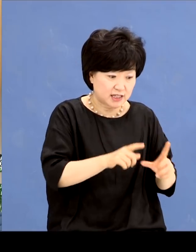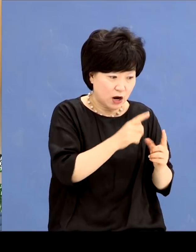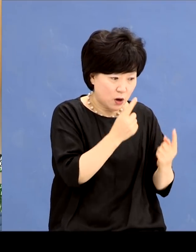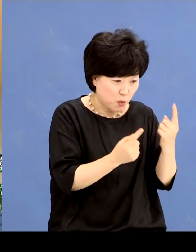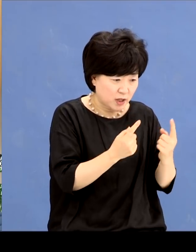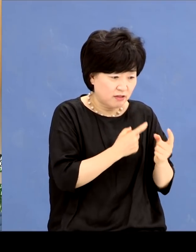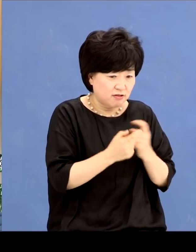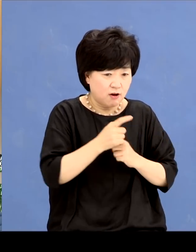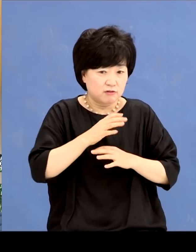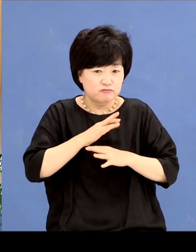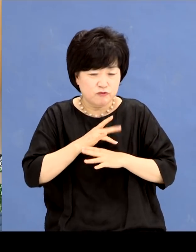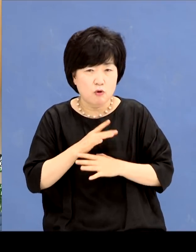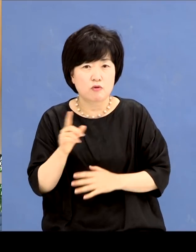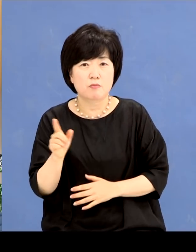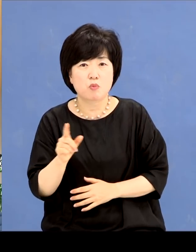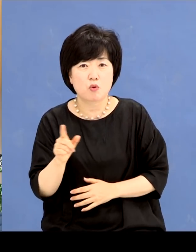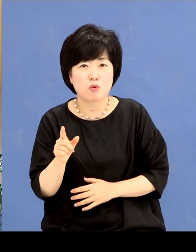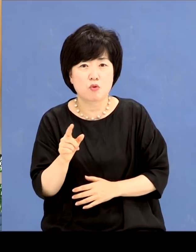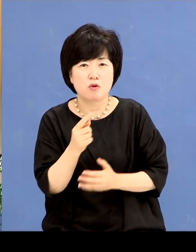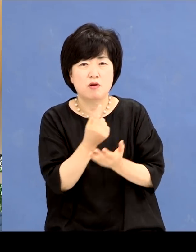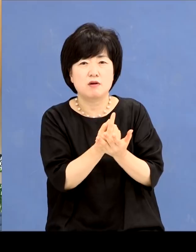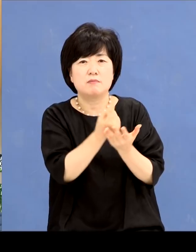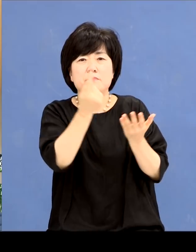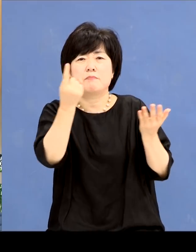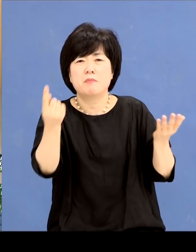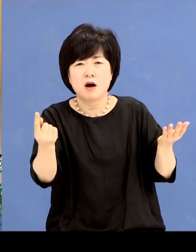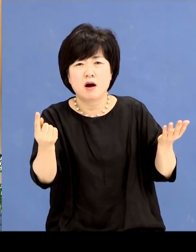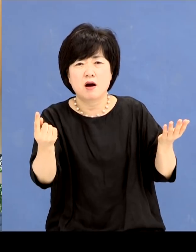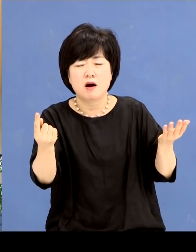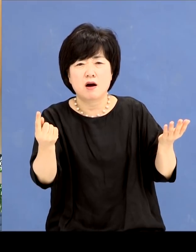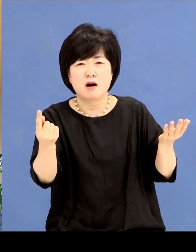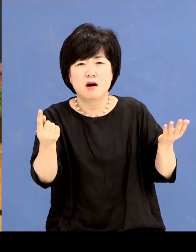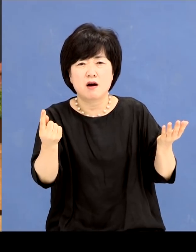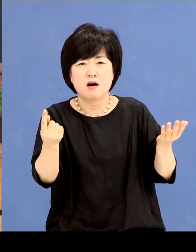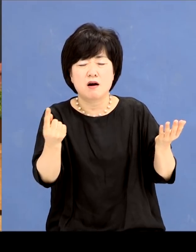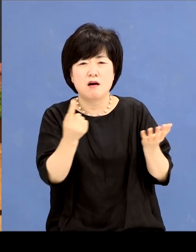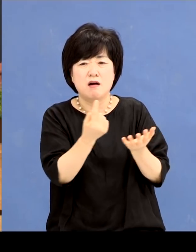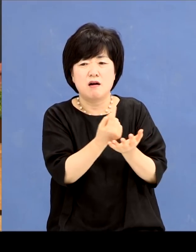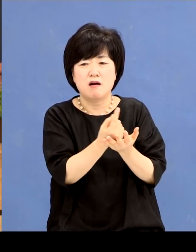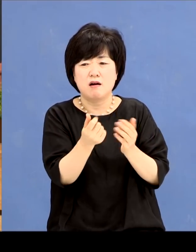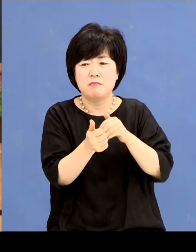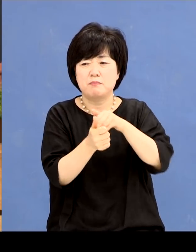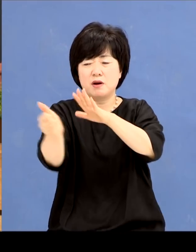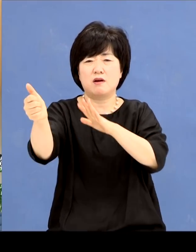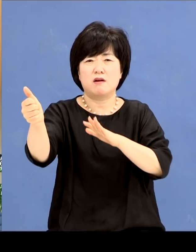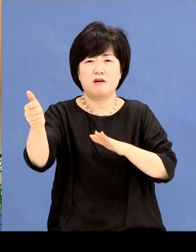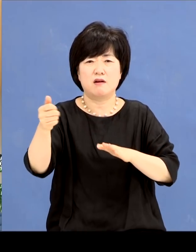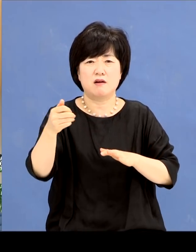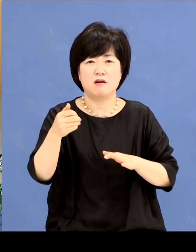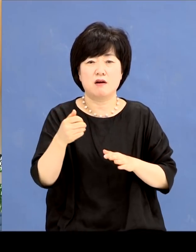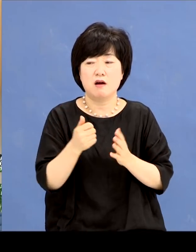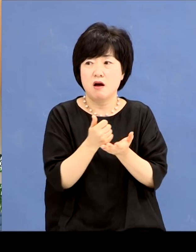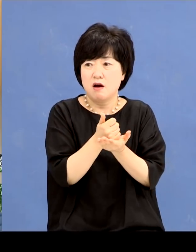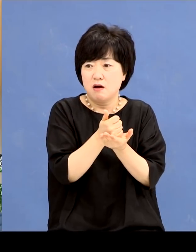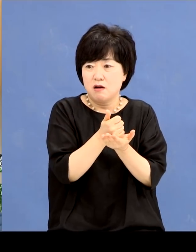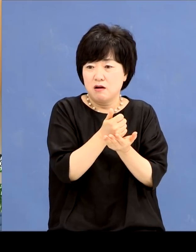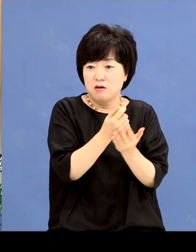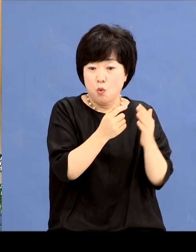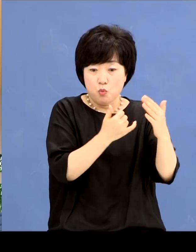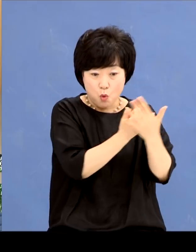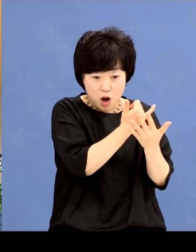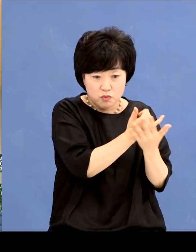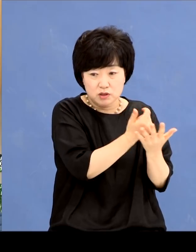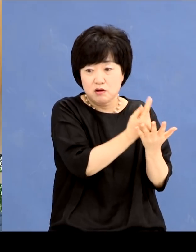보육원에서의 생활보다 더 두렵고 무서웠던 게 퇴소한 날을 기다리는 거였거든요. 왜냐하면 퇴소한 선배들의 소식을 저희는